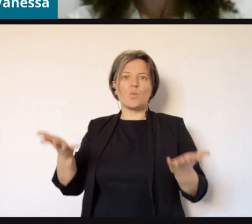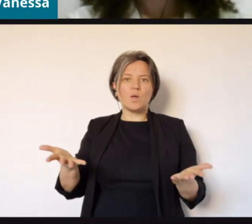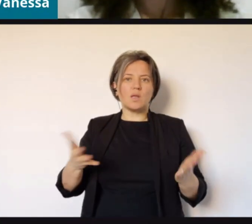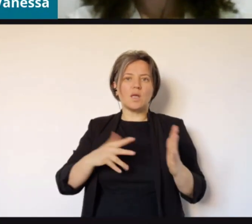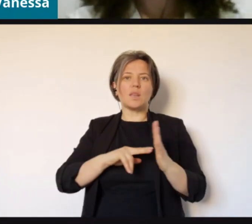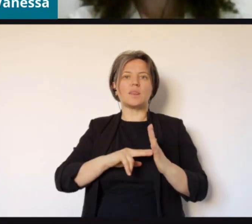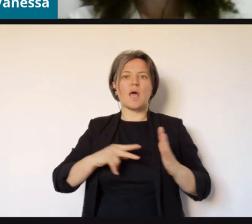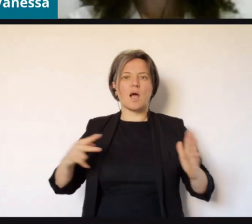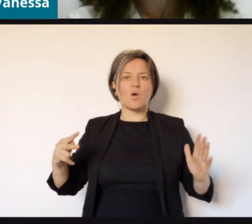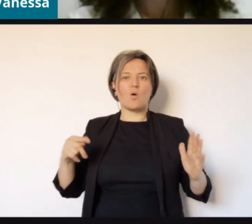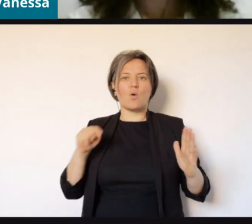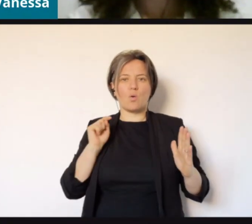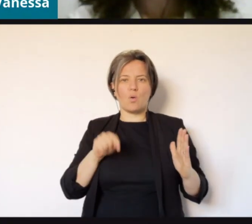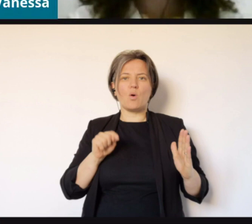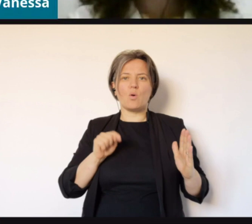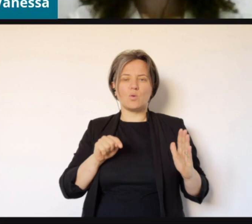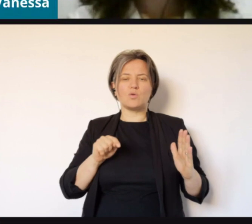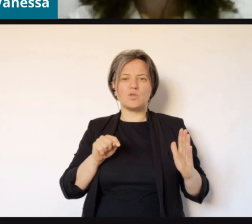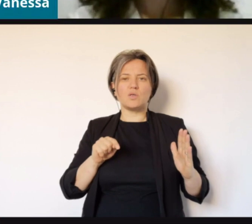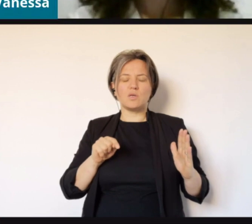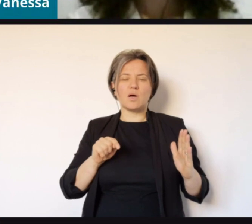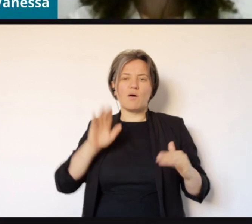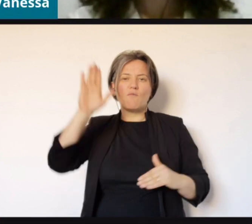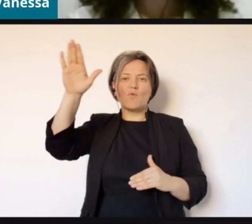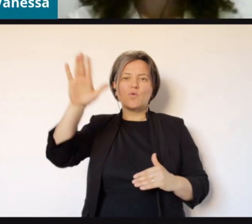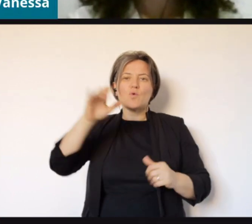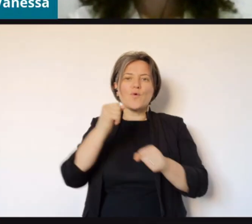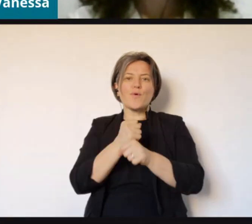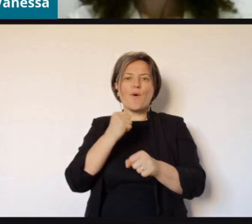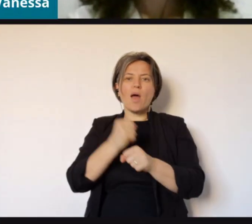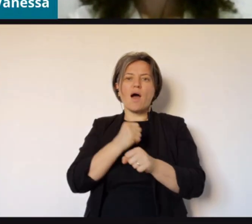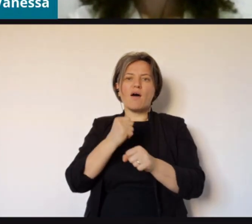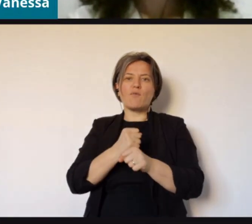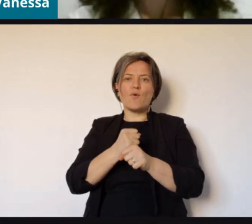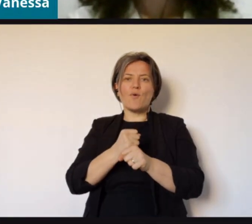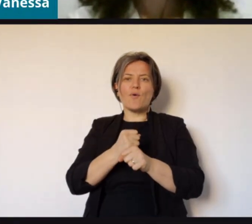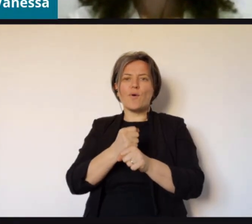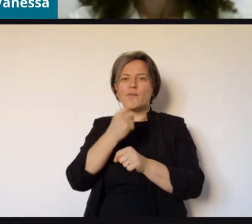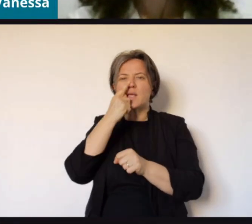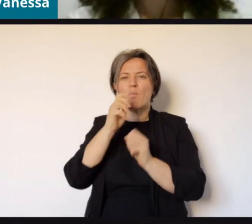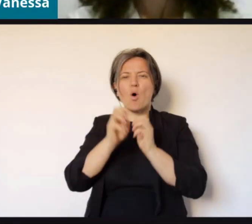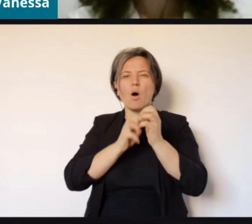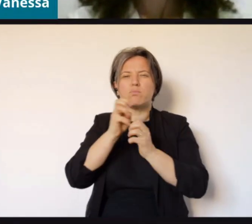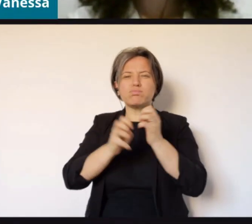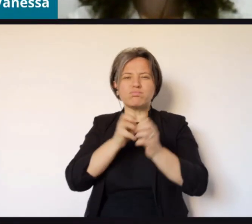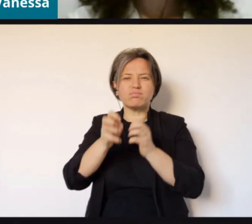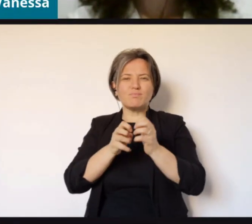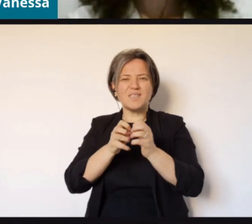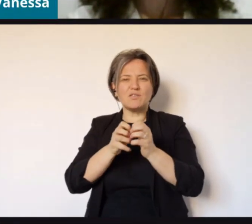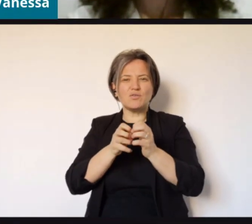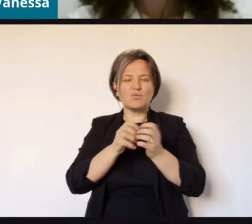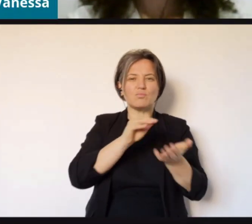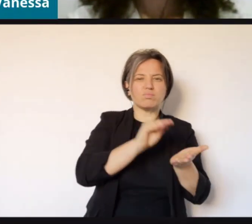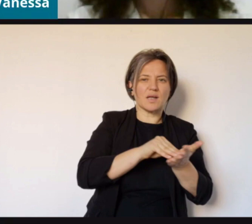la tecnologia ci porterà a lavori che sono più o meno ibridati,